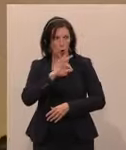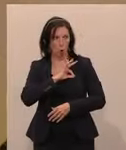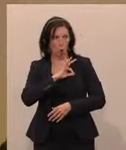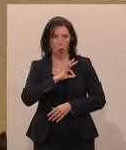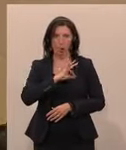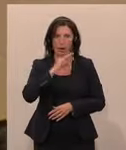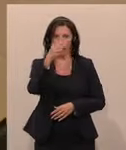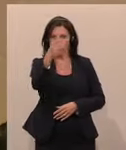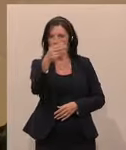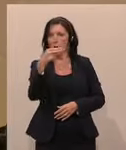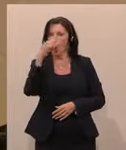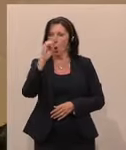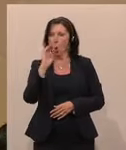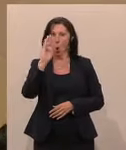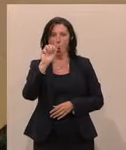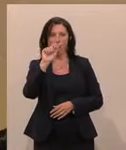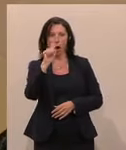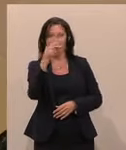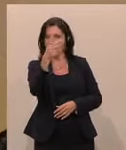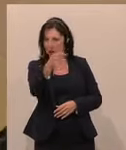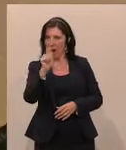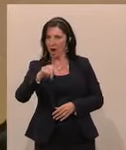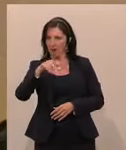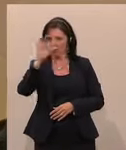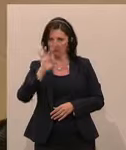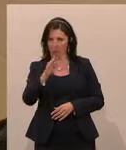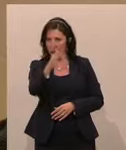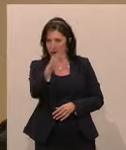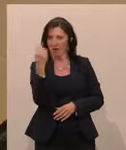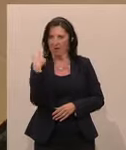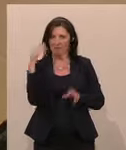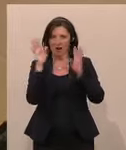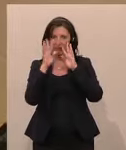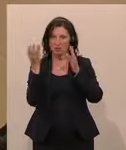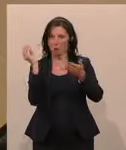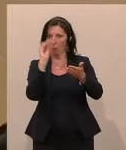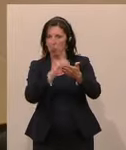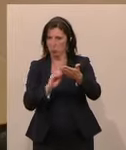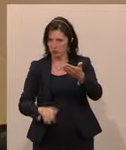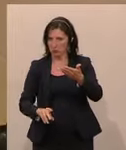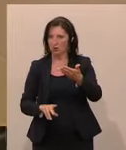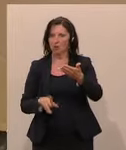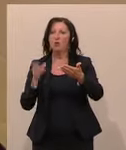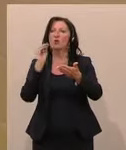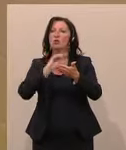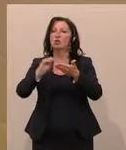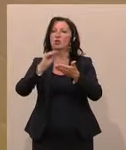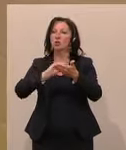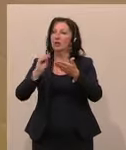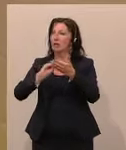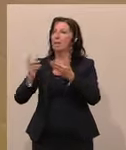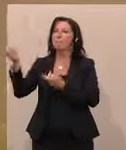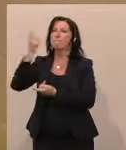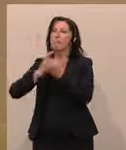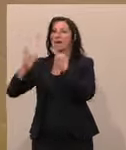Höbert, Christian Höbert, Abgeordneter der FPÖ. Das war der, der auf Facebook ein Posting gemacht hat und Migranten als Höhlenmenschen diskreditiert